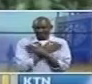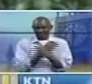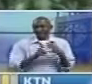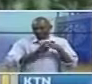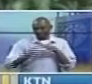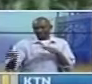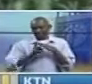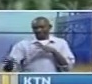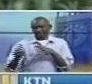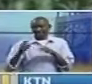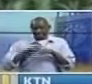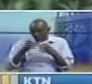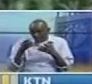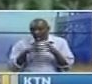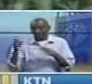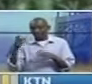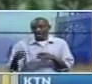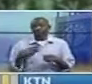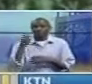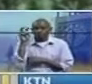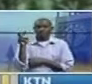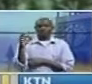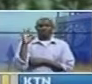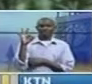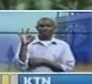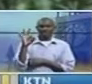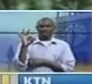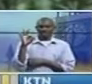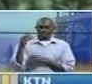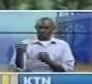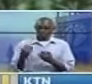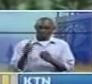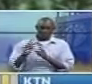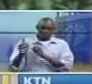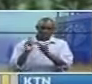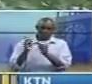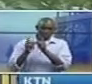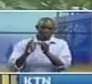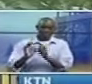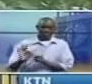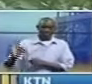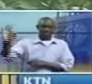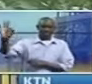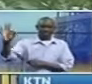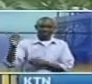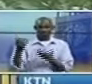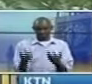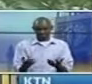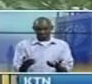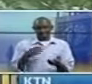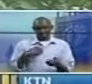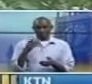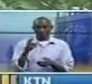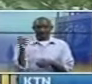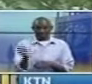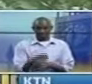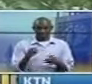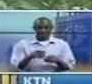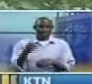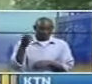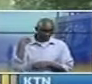nje. Kufika pale nje tukaona vijana watatu wanatimua mbio wakipanda upande wa juu. This incident comes 1 month after